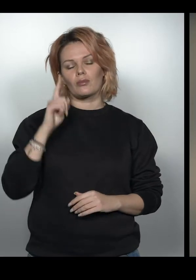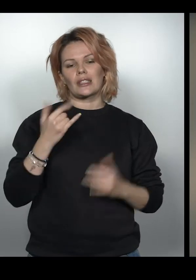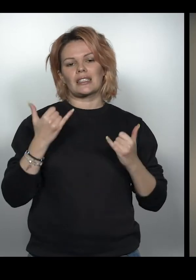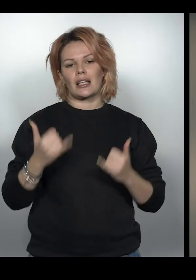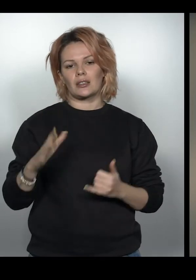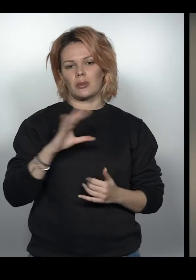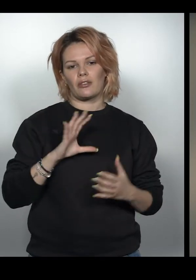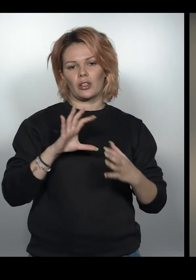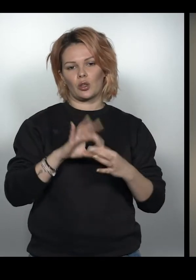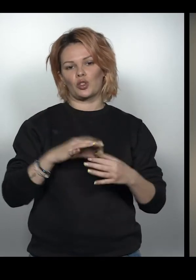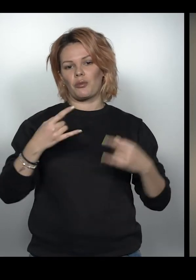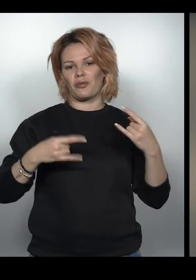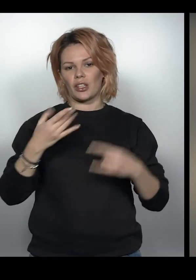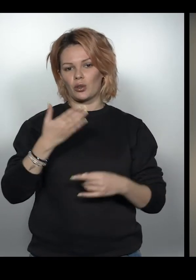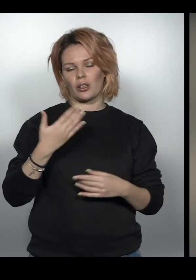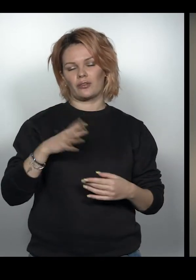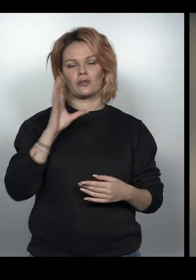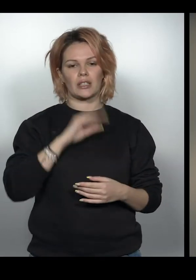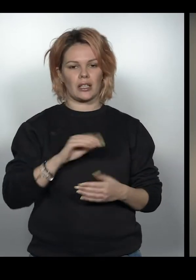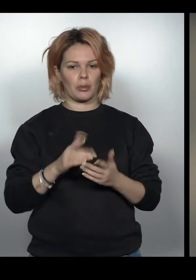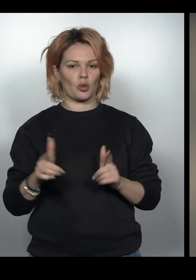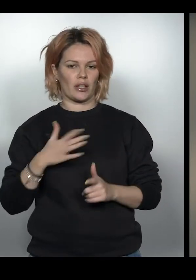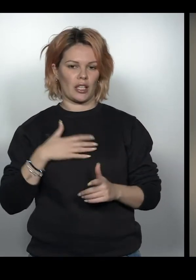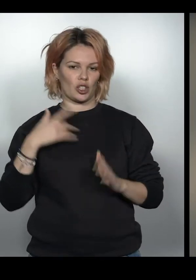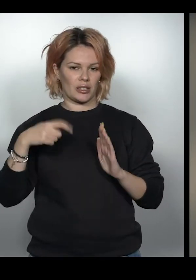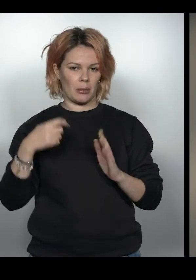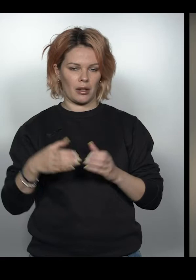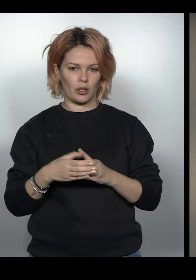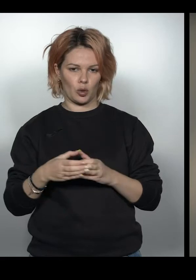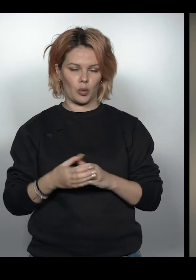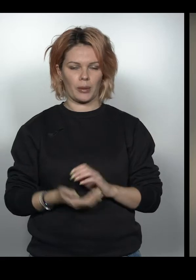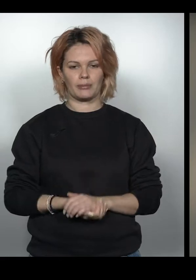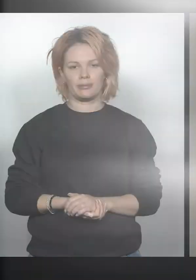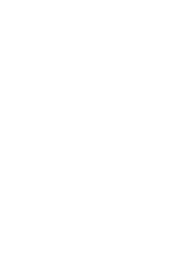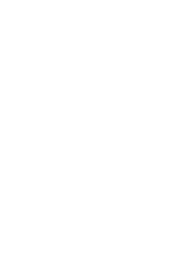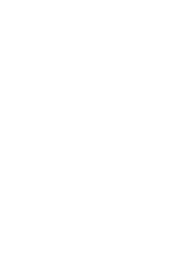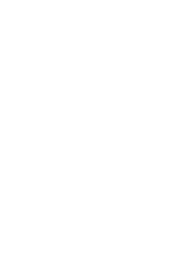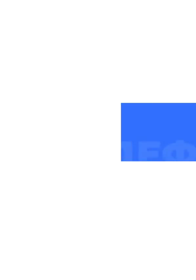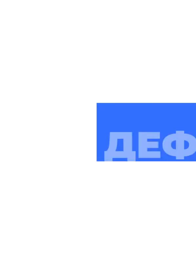просто зараз ми включимо те відео, яке вже встигла підготувати наша знімальна група.